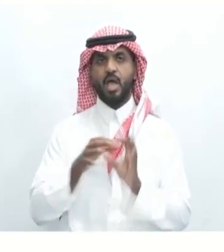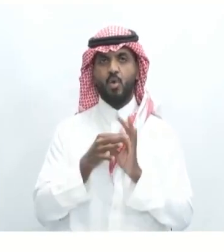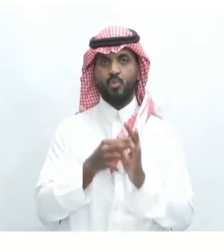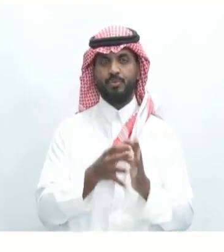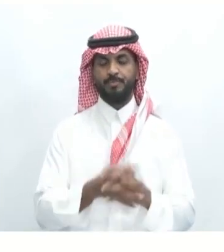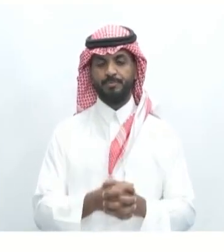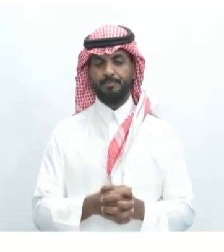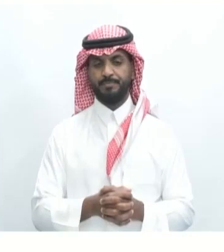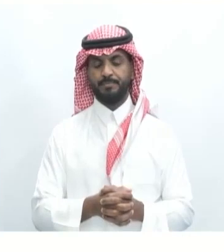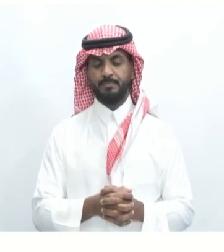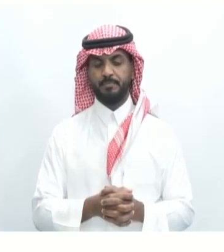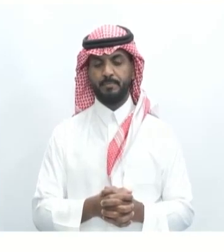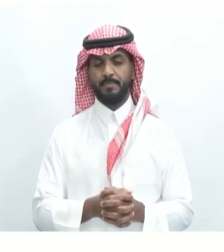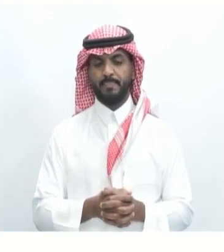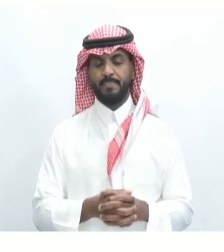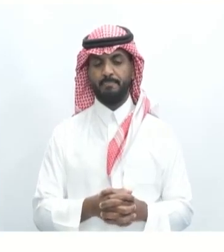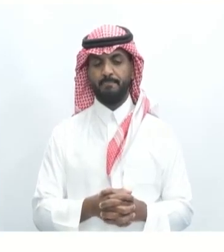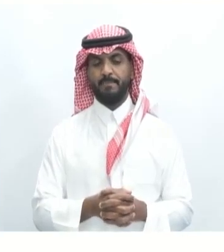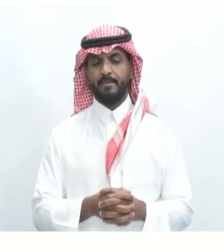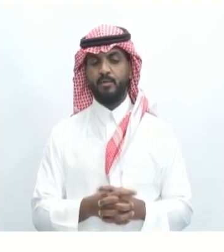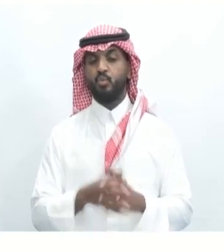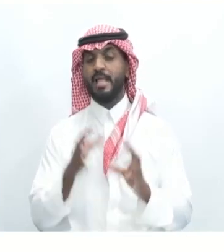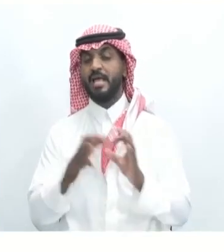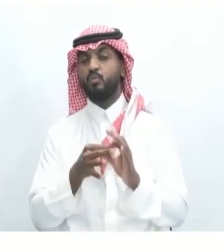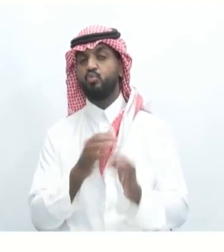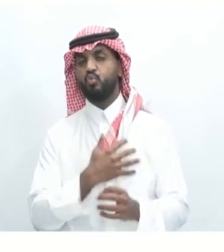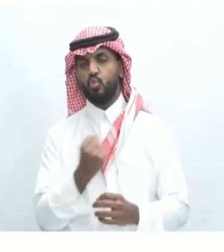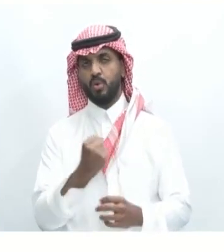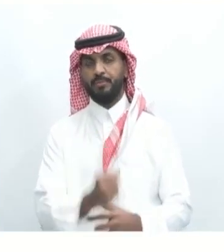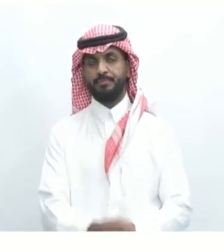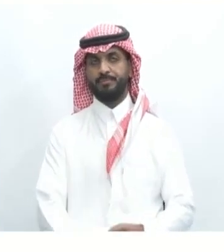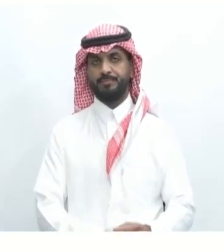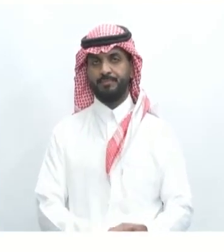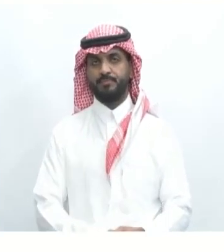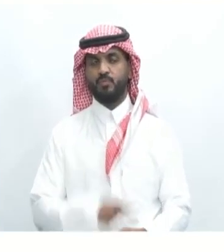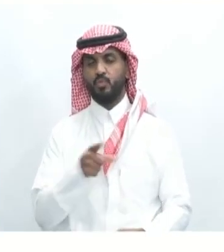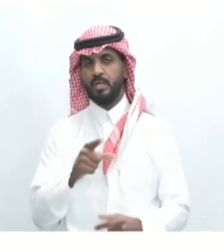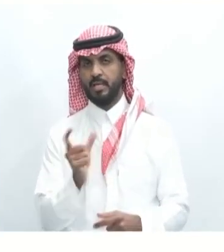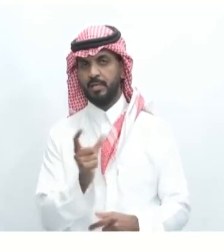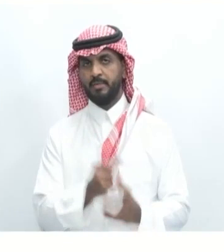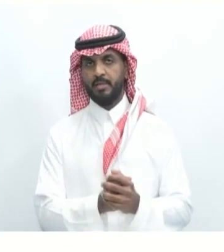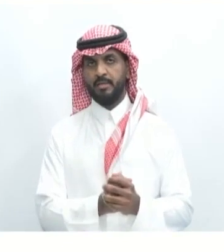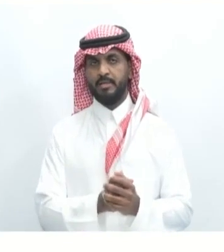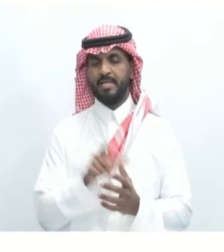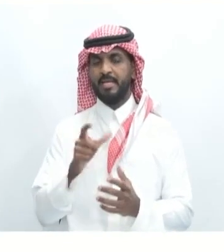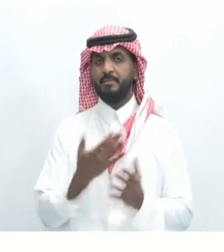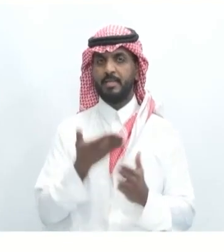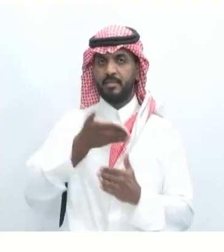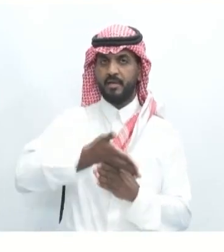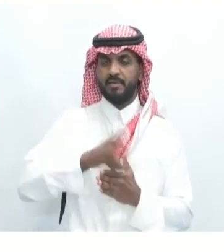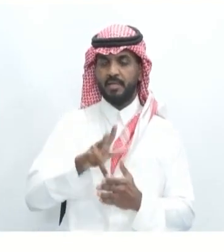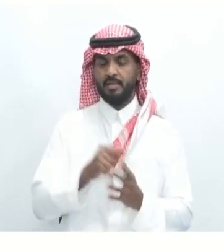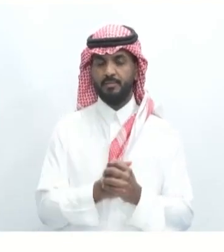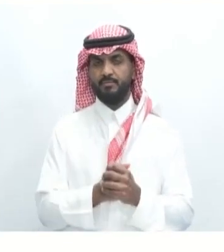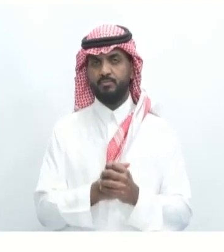قد تكون التعاون قوه اذا هنا كانت الكلمات نكره بعد اضافه ال